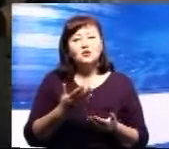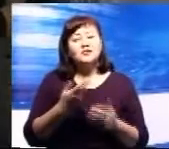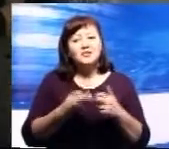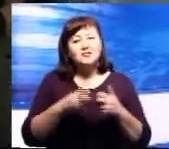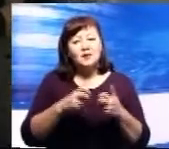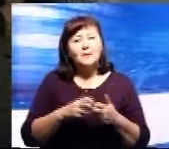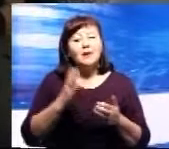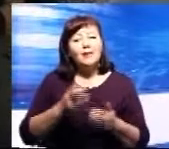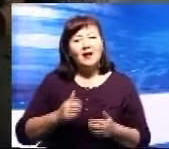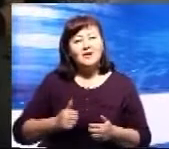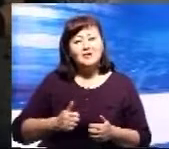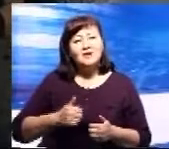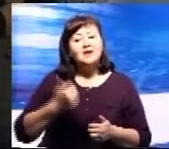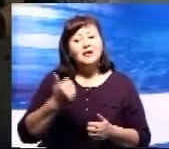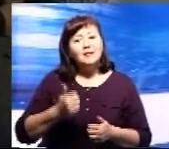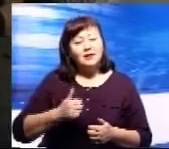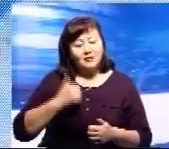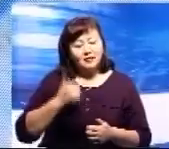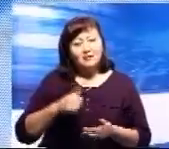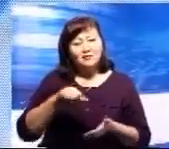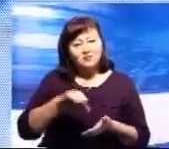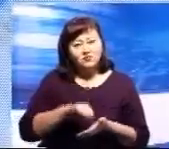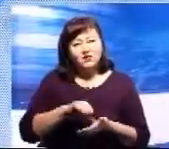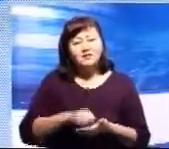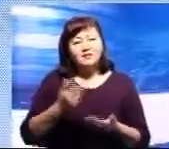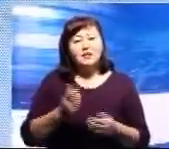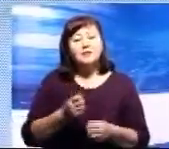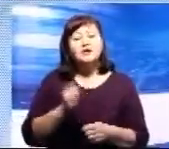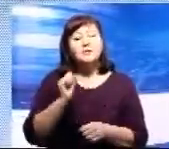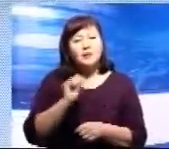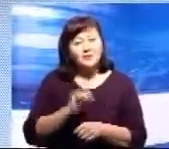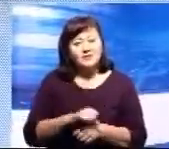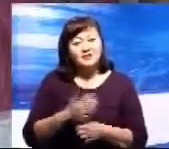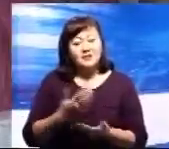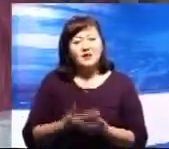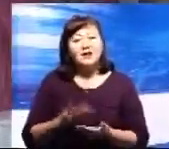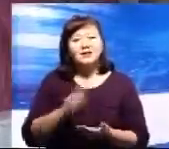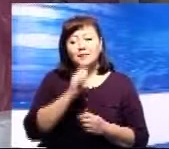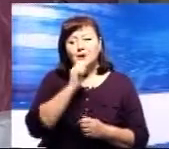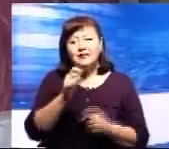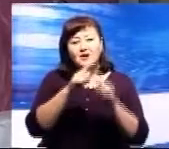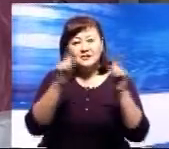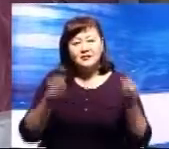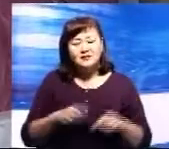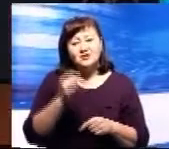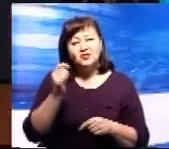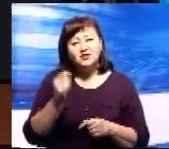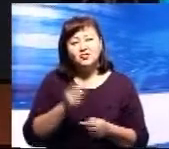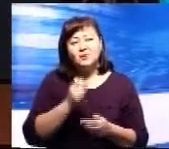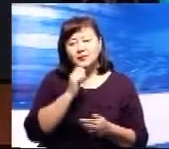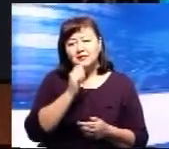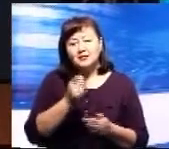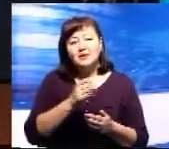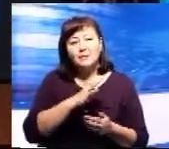выступить на сцене вместе с профессионалами. Все участники были награждены денежными призами и дипломами в различных номинациях.